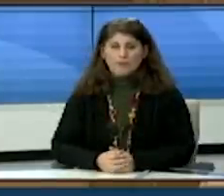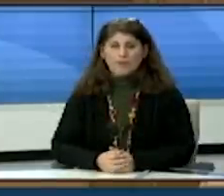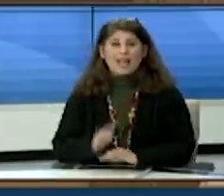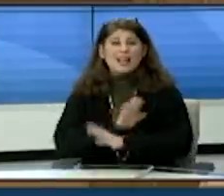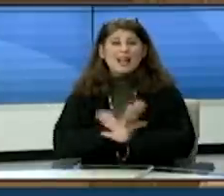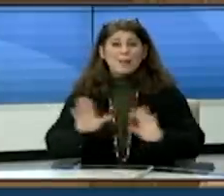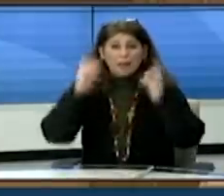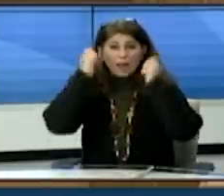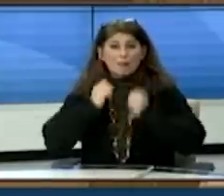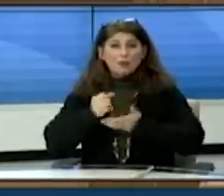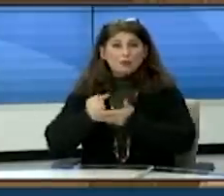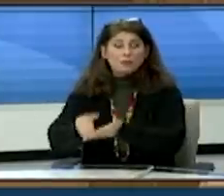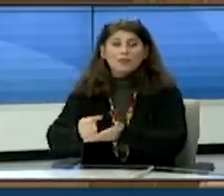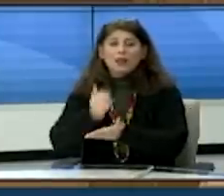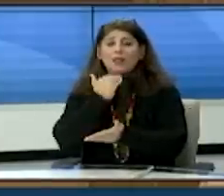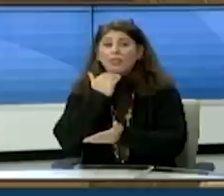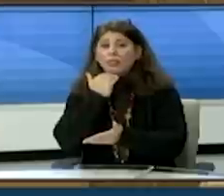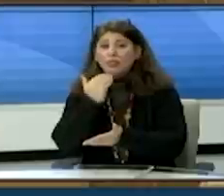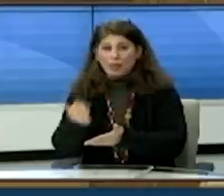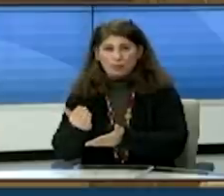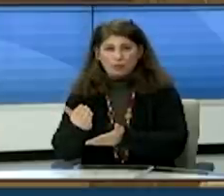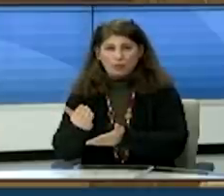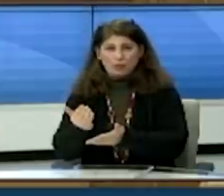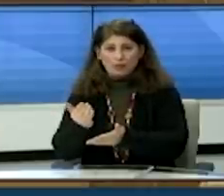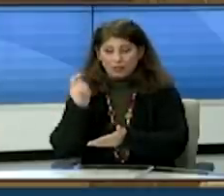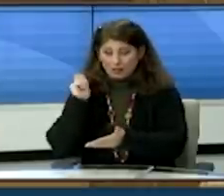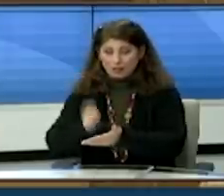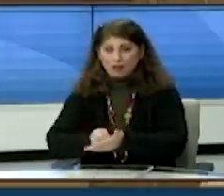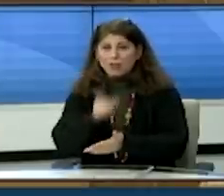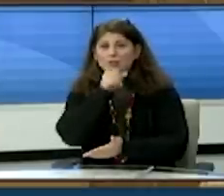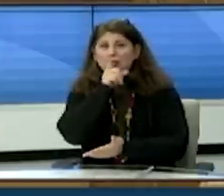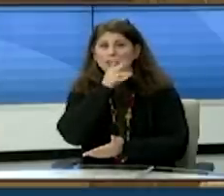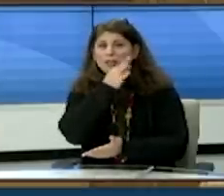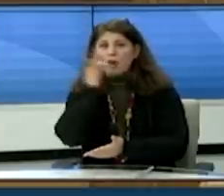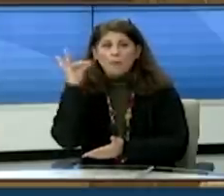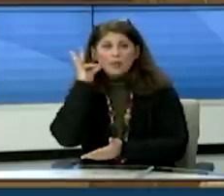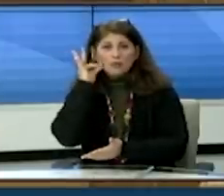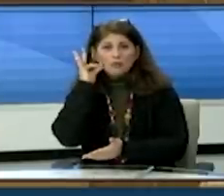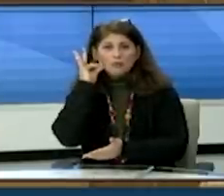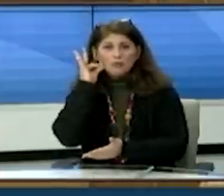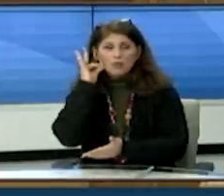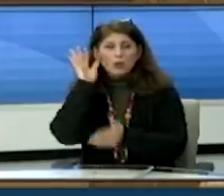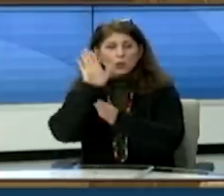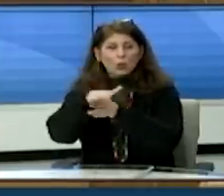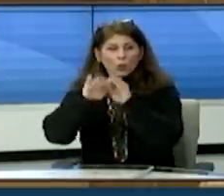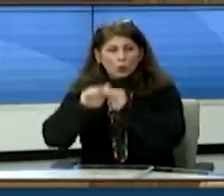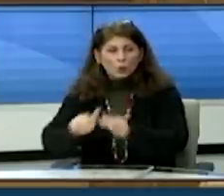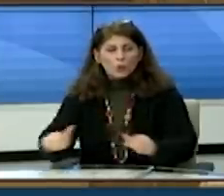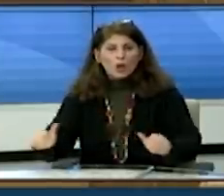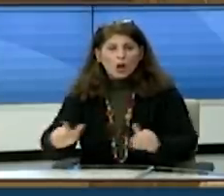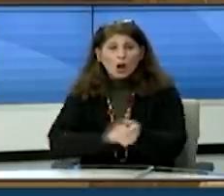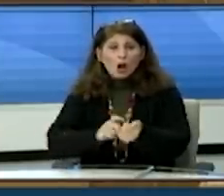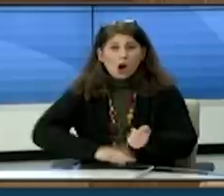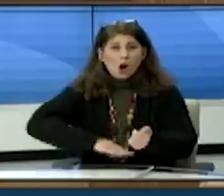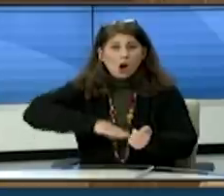Καμιά αποζημίωση δεν μπορεί να εξαγοράσει τη σιωπή, να κατευνάσει την οργή,